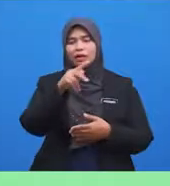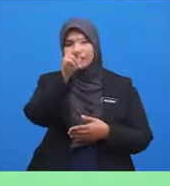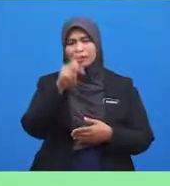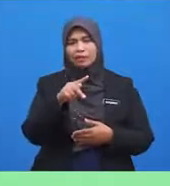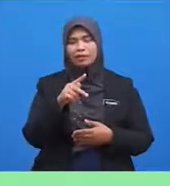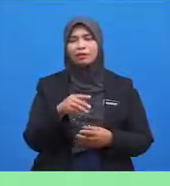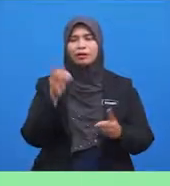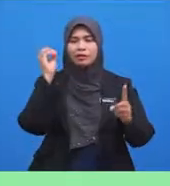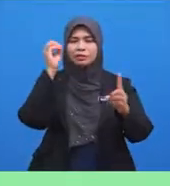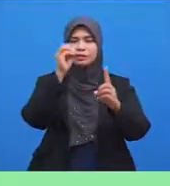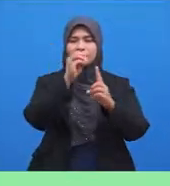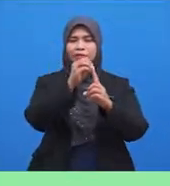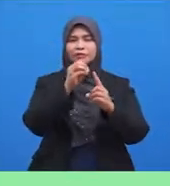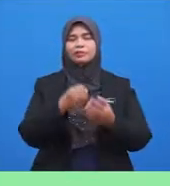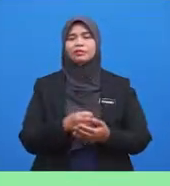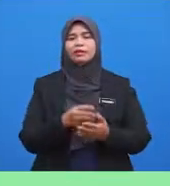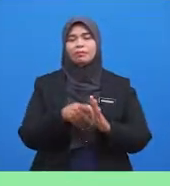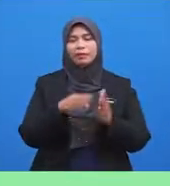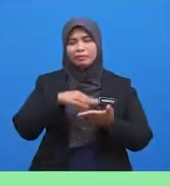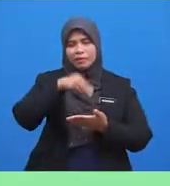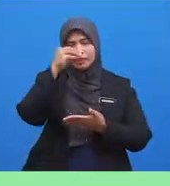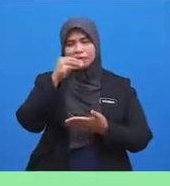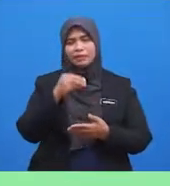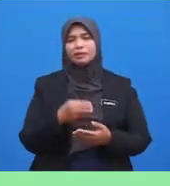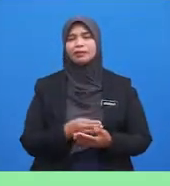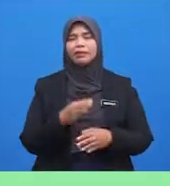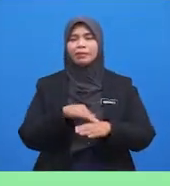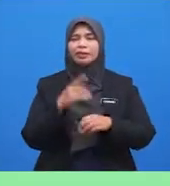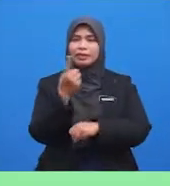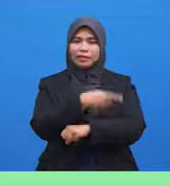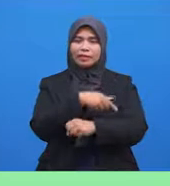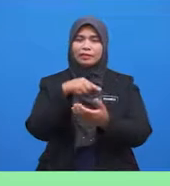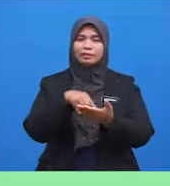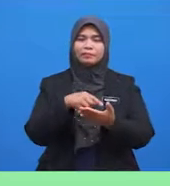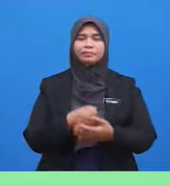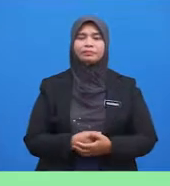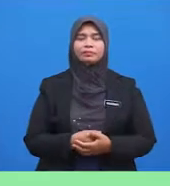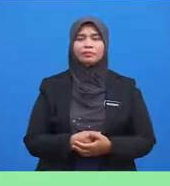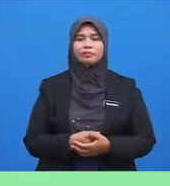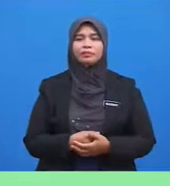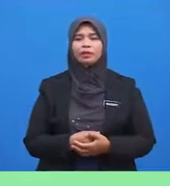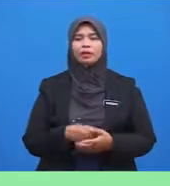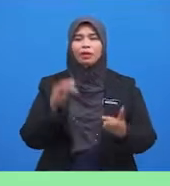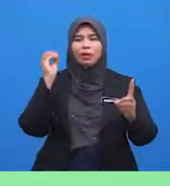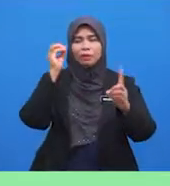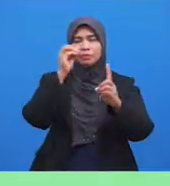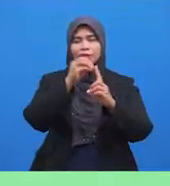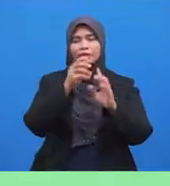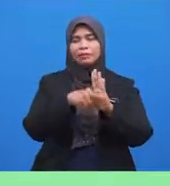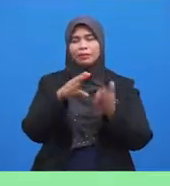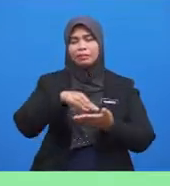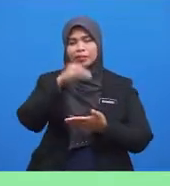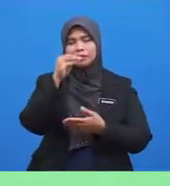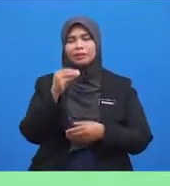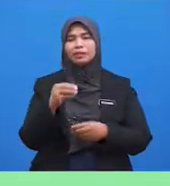apakah objektif pembelajaran pada hari ini. Objektif